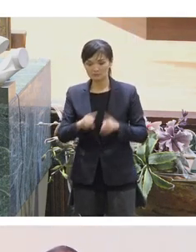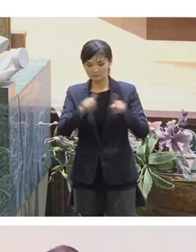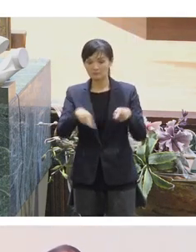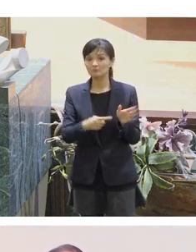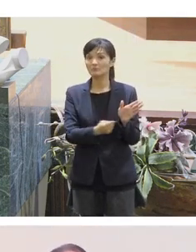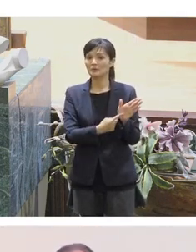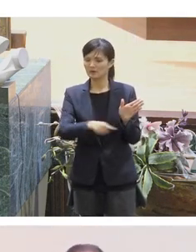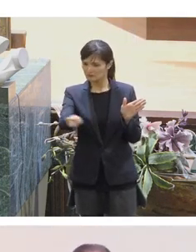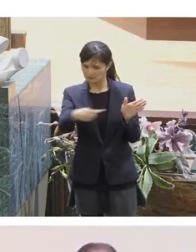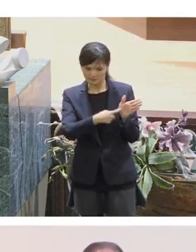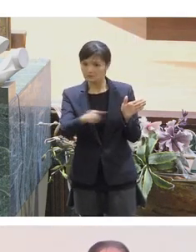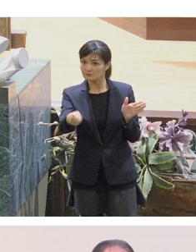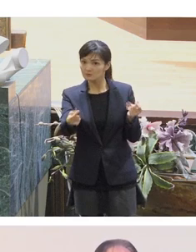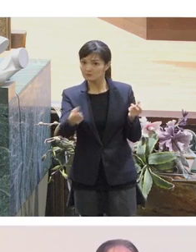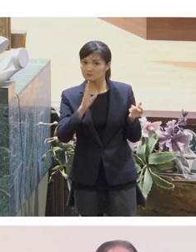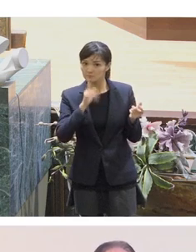吗？”